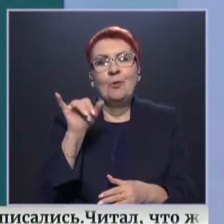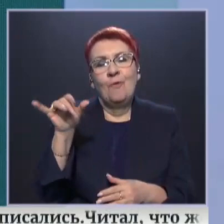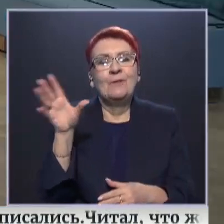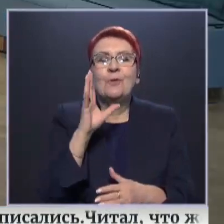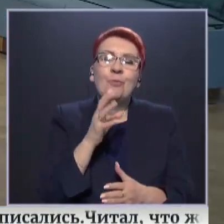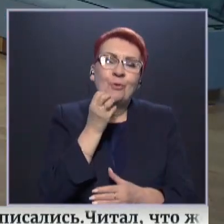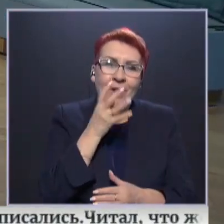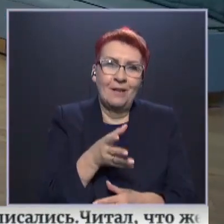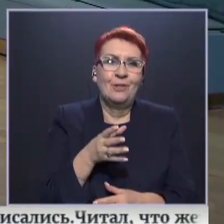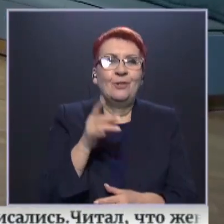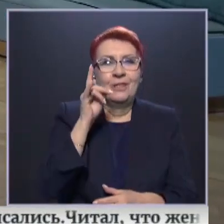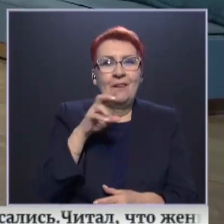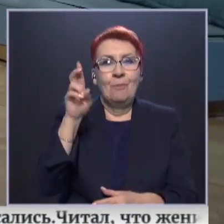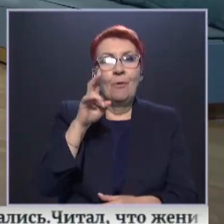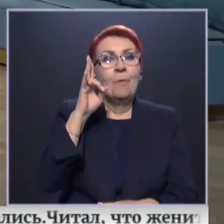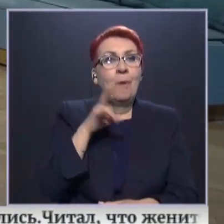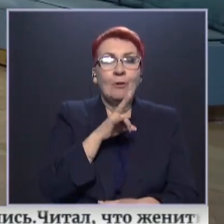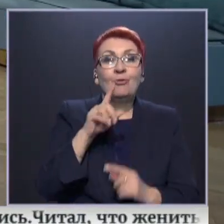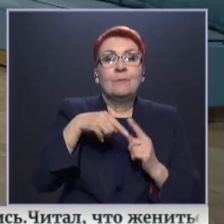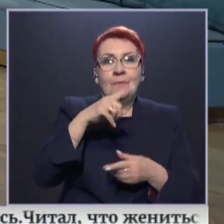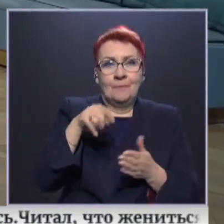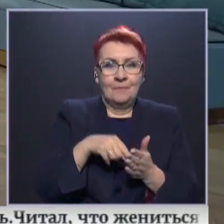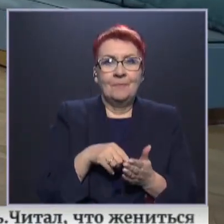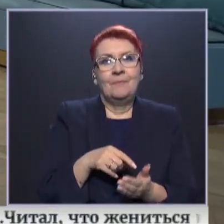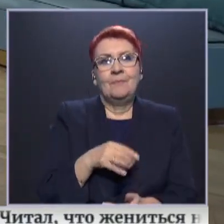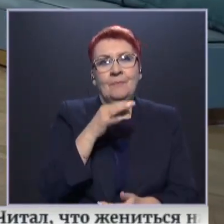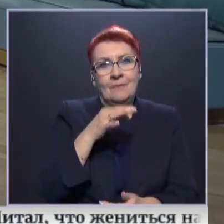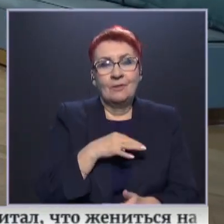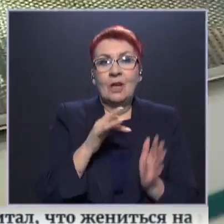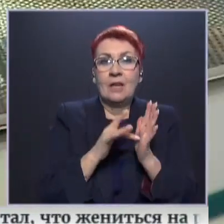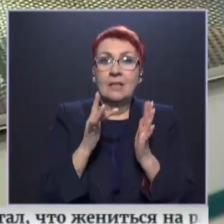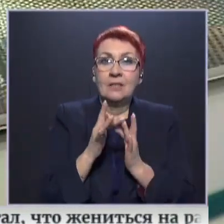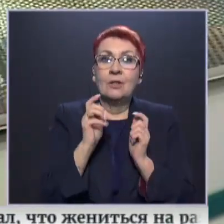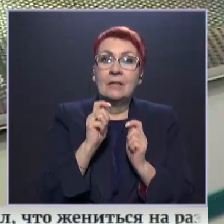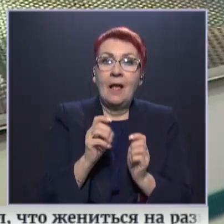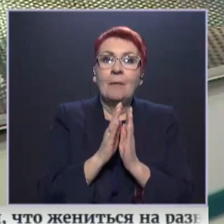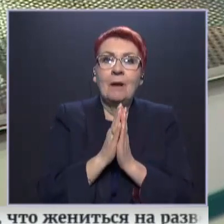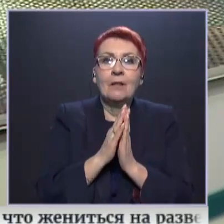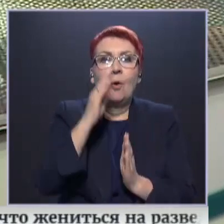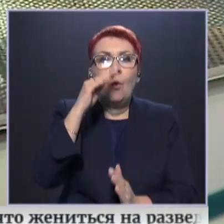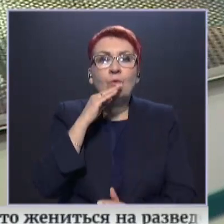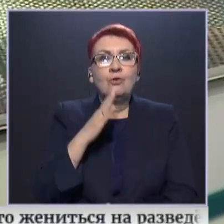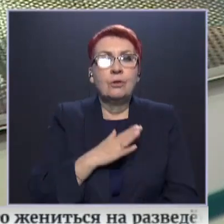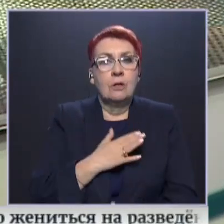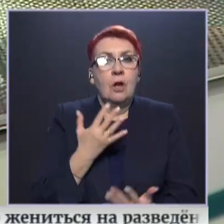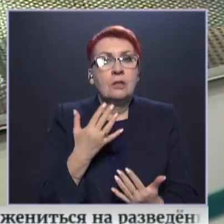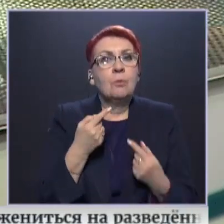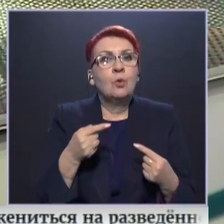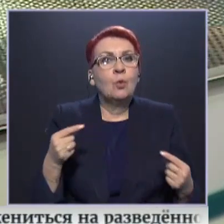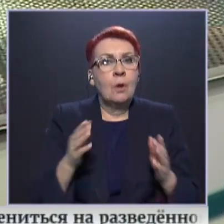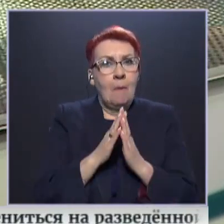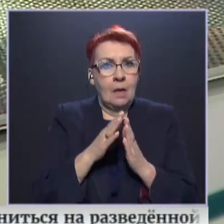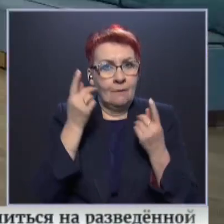Богу. Батюшка, добрый вечер. Скажите, пожалуйста, Христос дал молитву «Отче наш». А зачем тогда придумали другие молитвы?